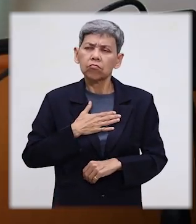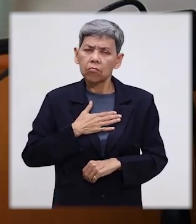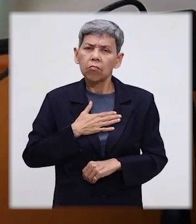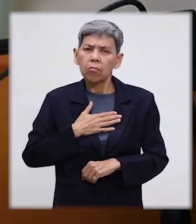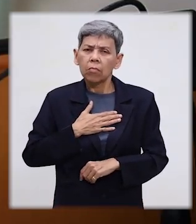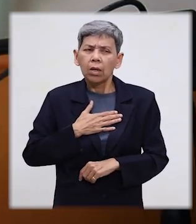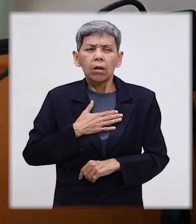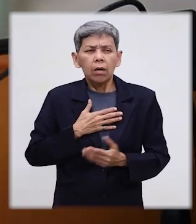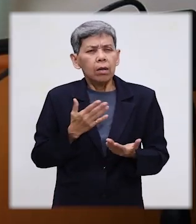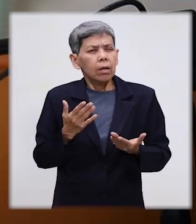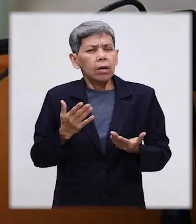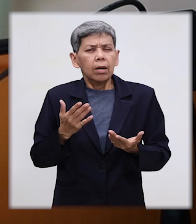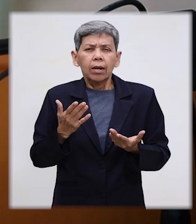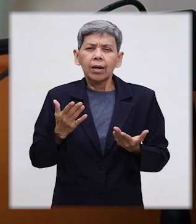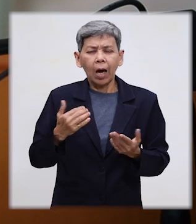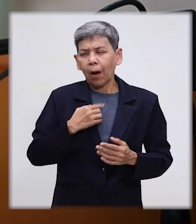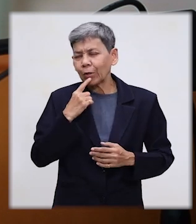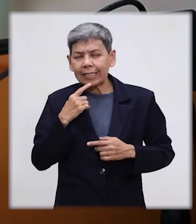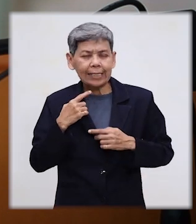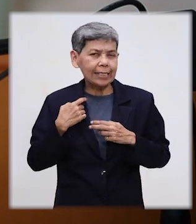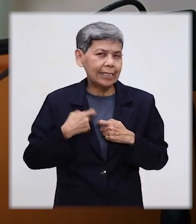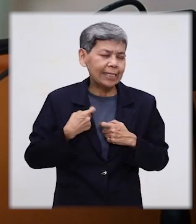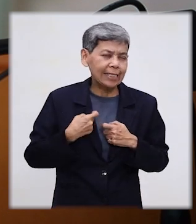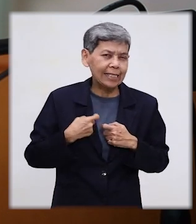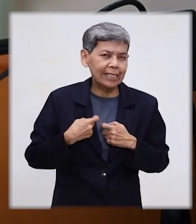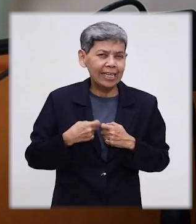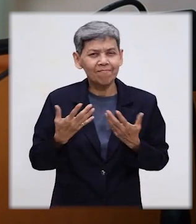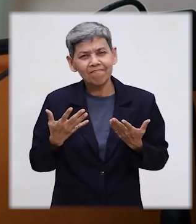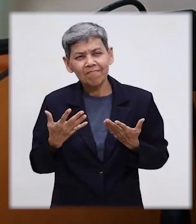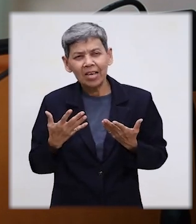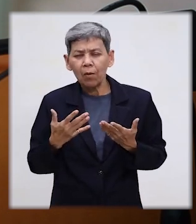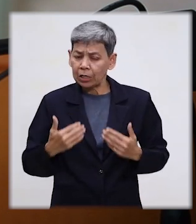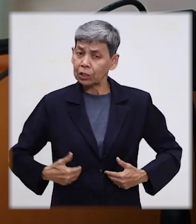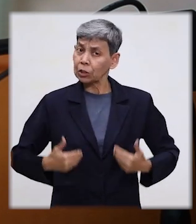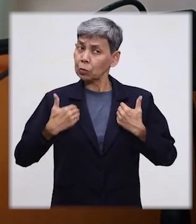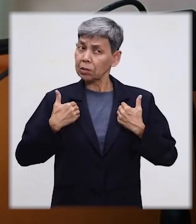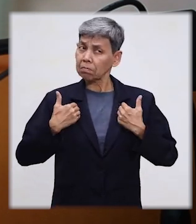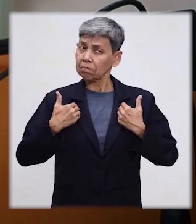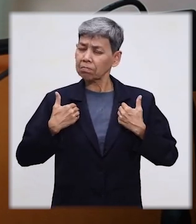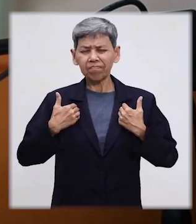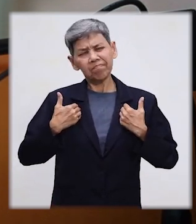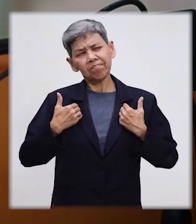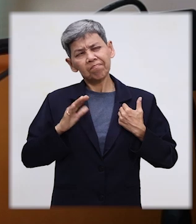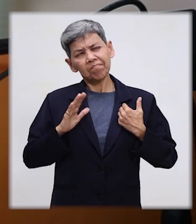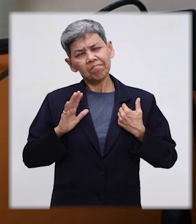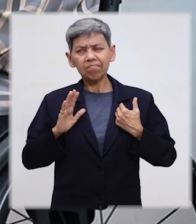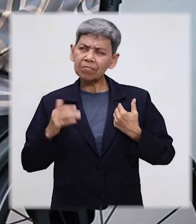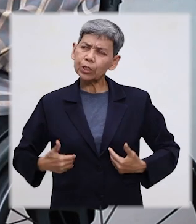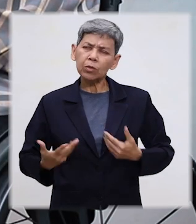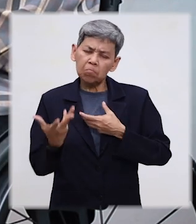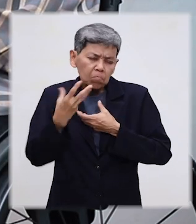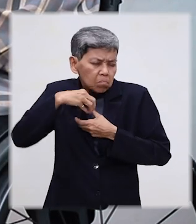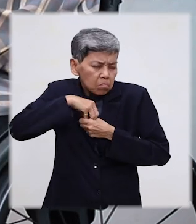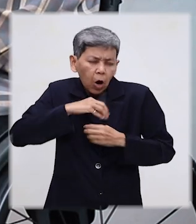ากจังเป็นจะบอกว่าเป็นชีวิตเลยมันก็ไม่ขนาดนั้นคือผมก็ไม่ใช่คนที่หมก